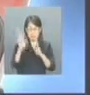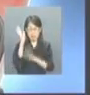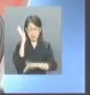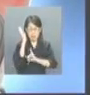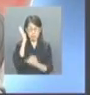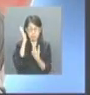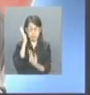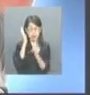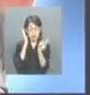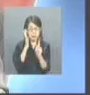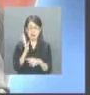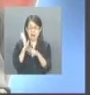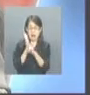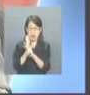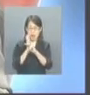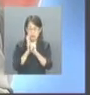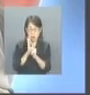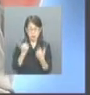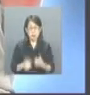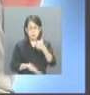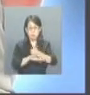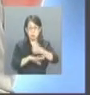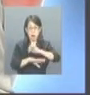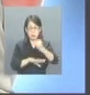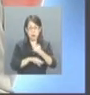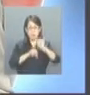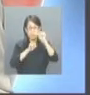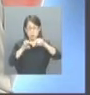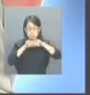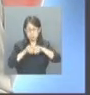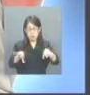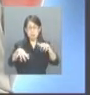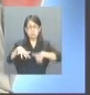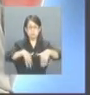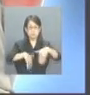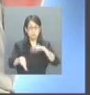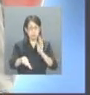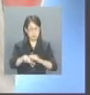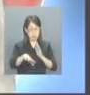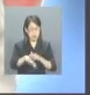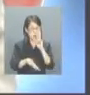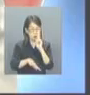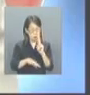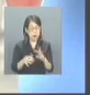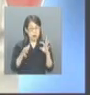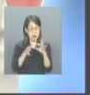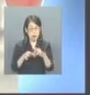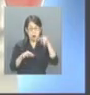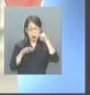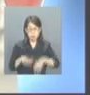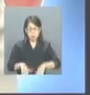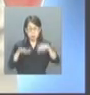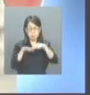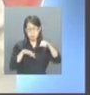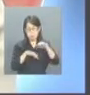ระนองตอนนี้ผู้ว่าราชการจังหวัดได้ประกาศเตือนให้ประชาชนในพื้นที่เสี่ยงอุทกภัยและดินโคลนถล่มเพิ่มความระมัดระวังเนื่องจากว่